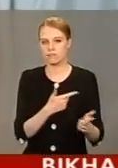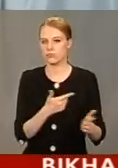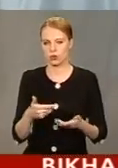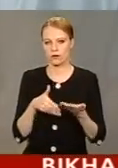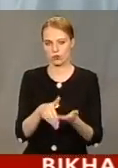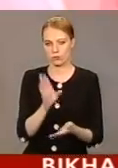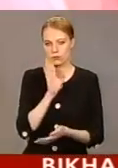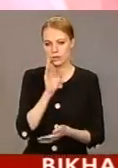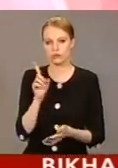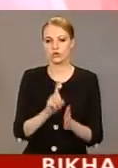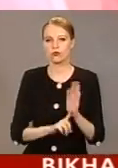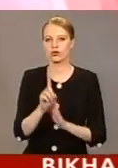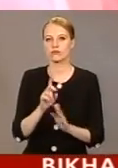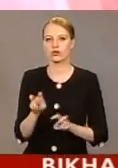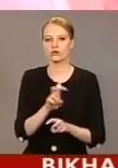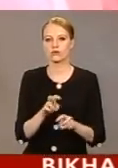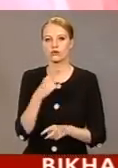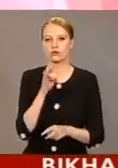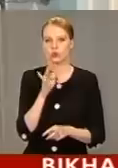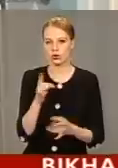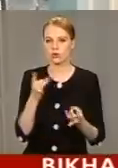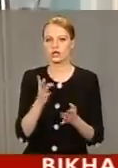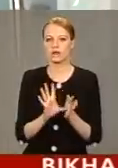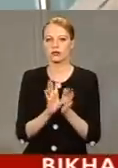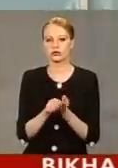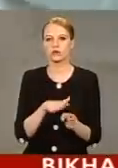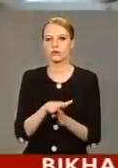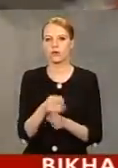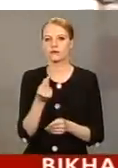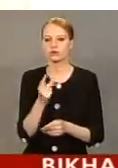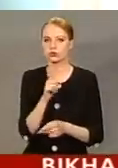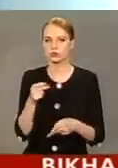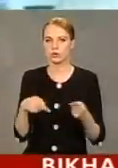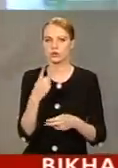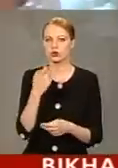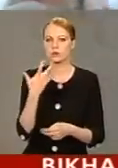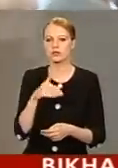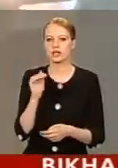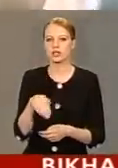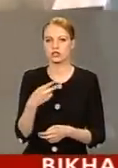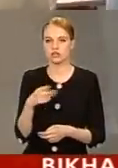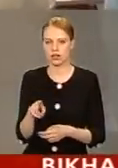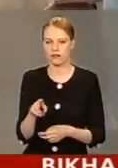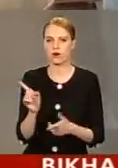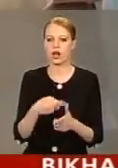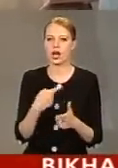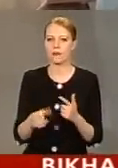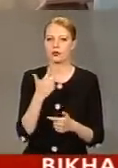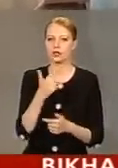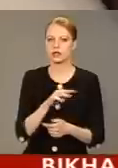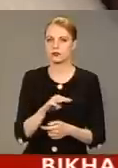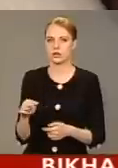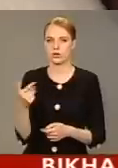й Тетяні. Аби розпочати пошук донора, потрібно внести повну суму за операцію – 150 тисяч євро або 3